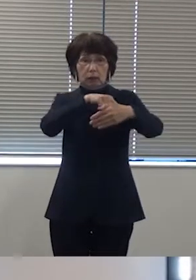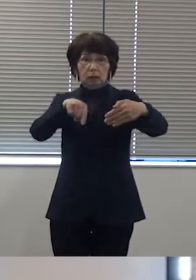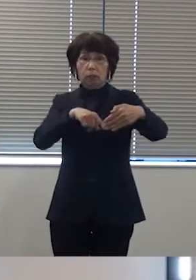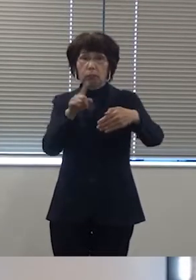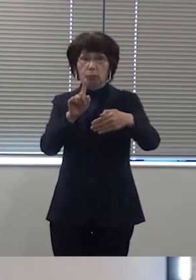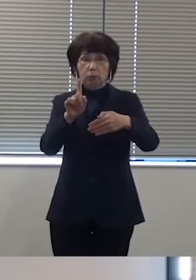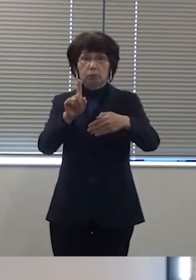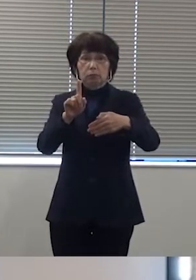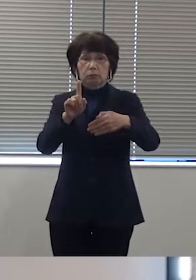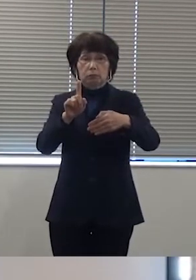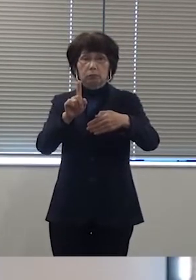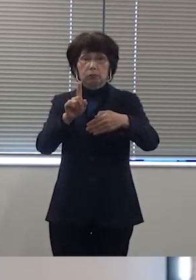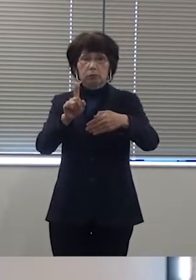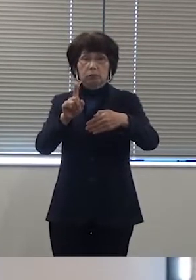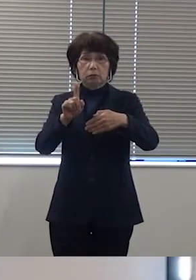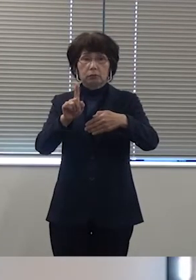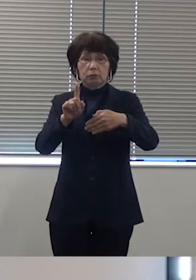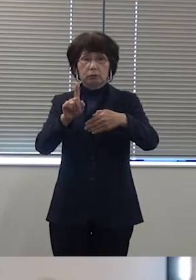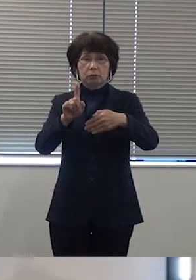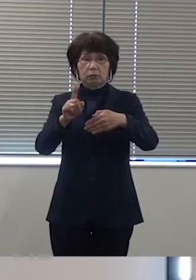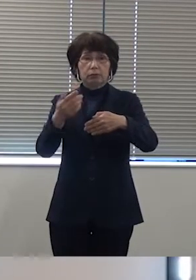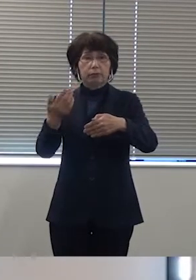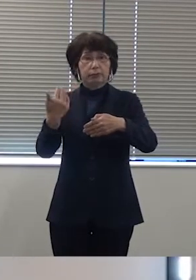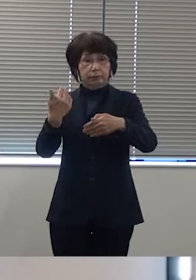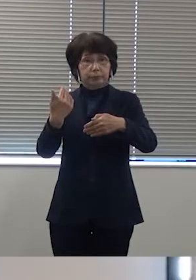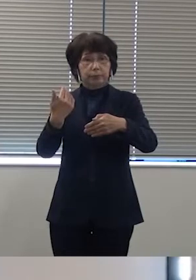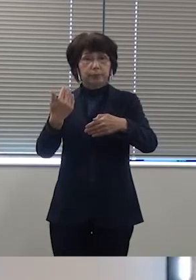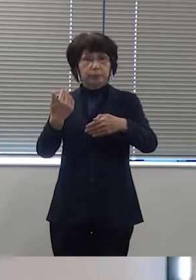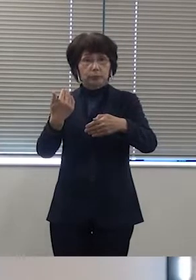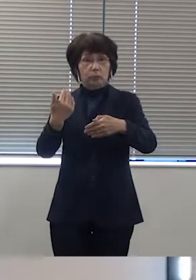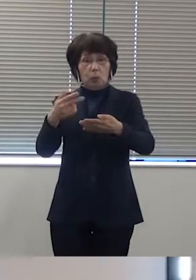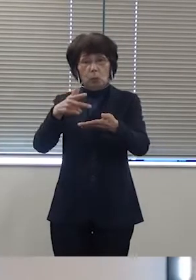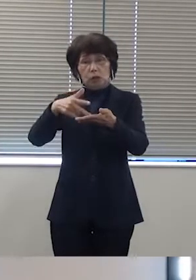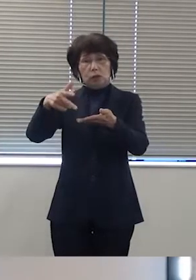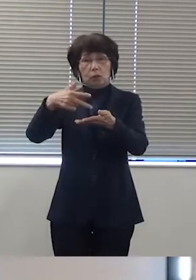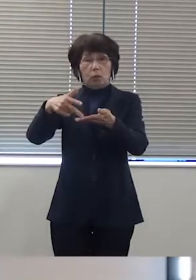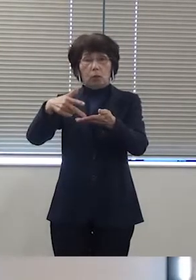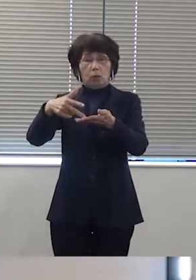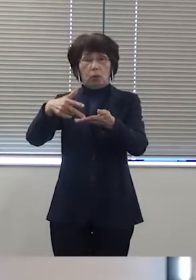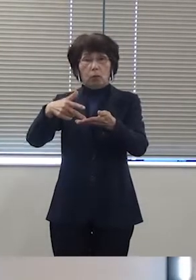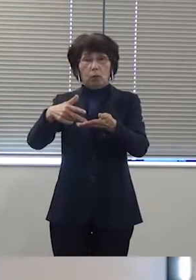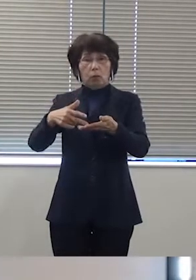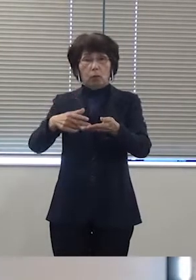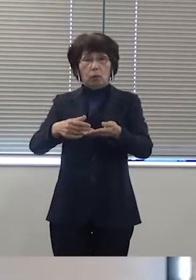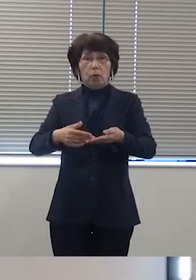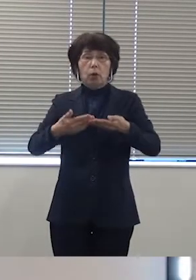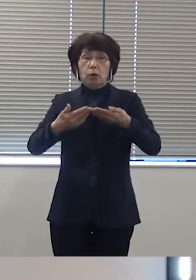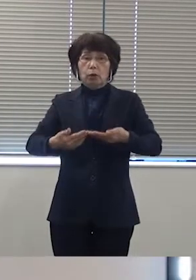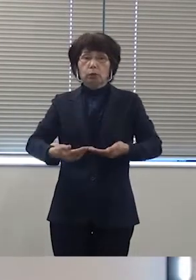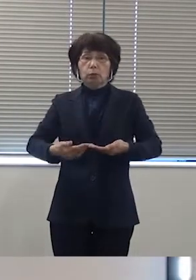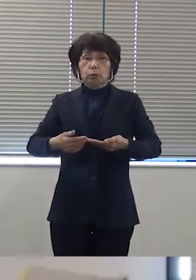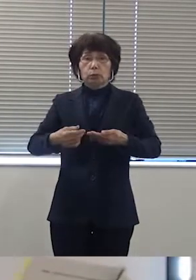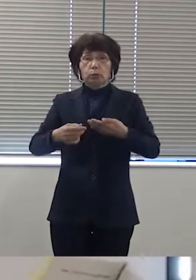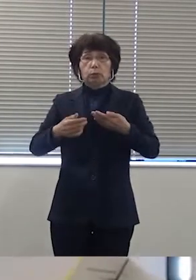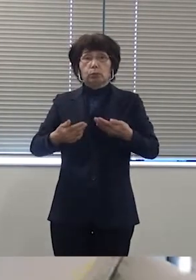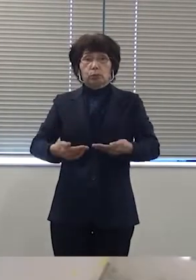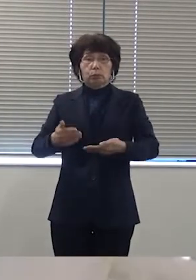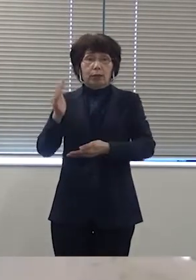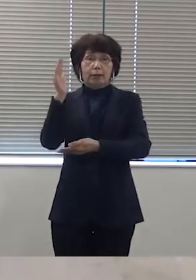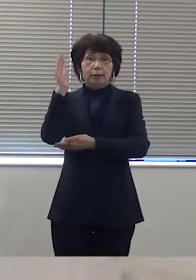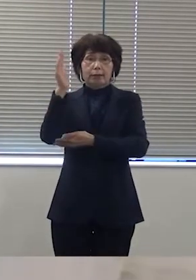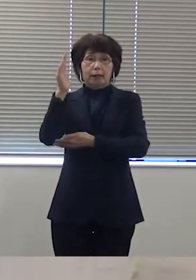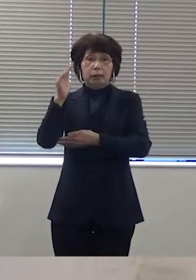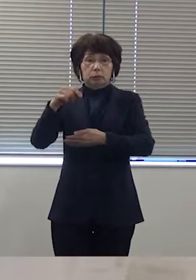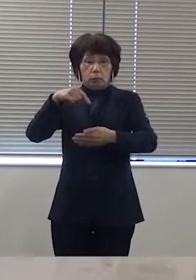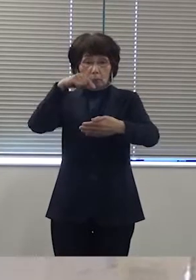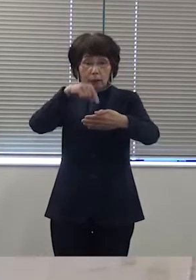は、先ほど の縦長の、重点施策の方が少しまとめてみました。で、もう